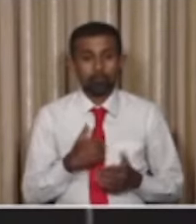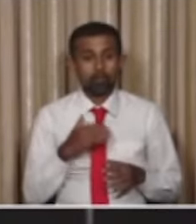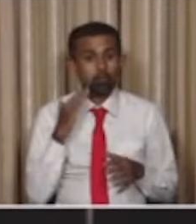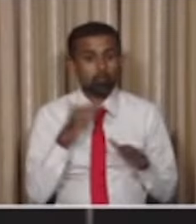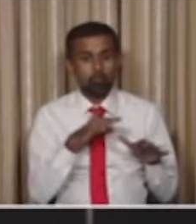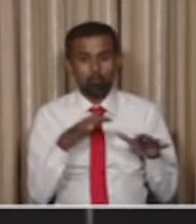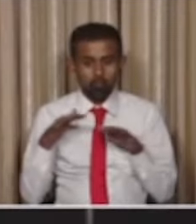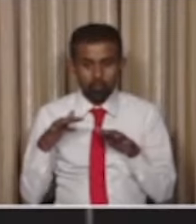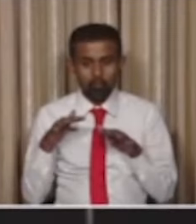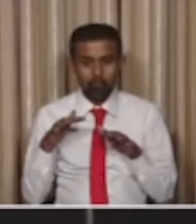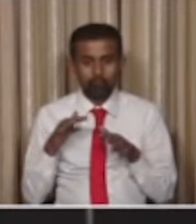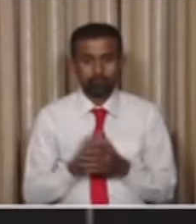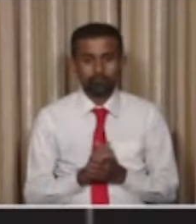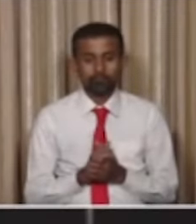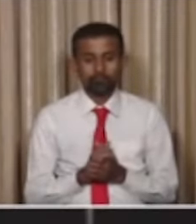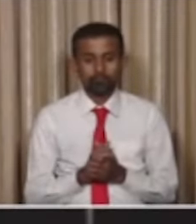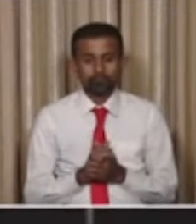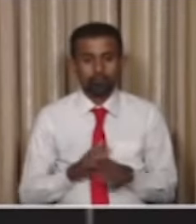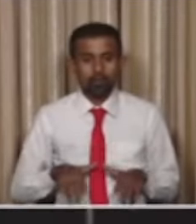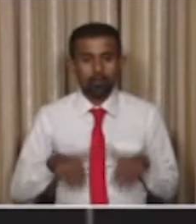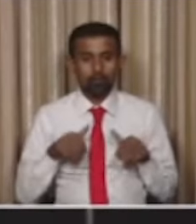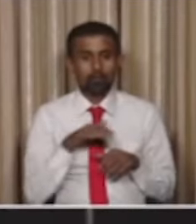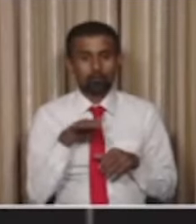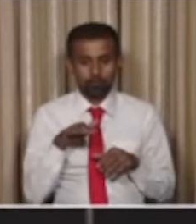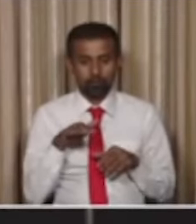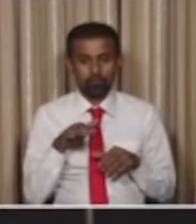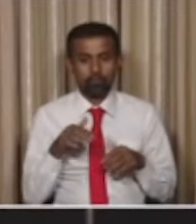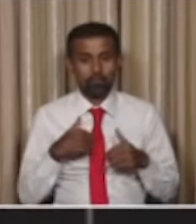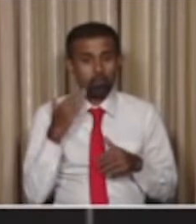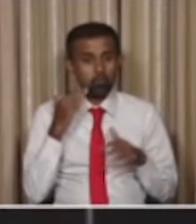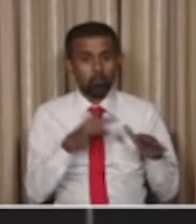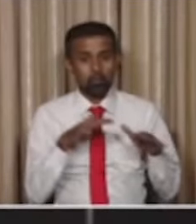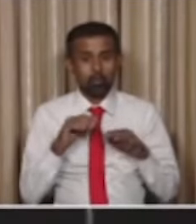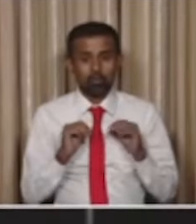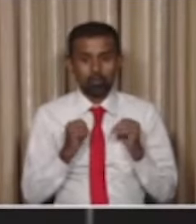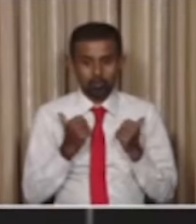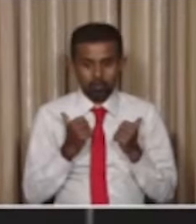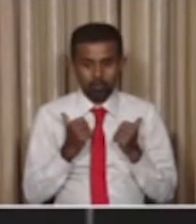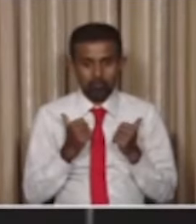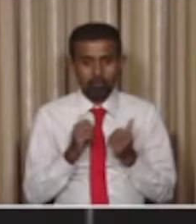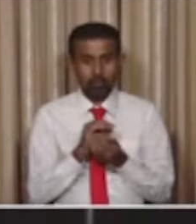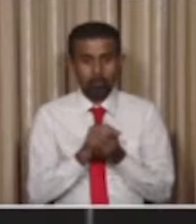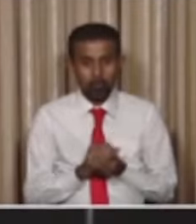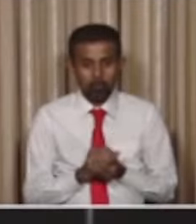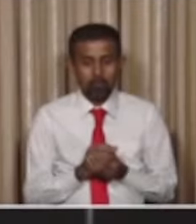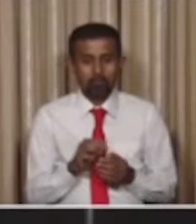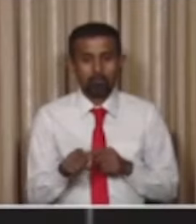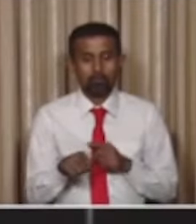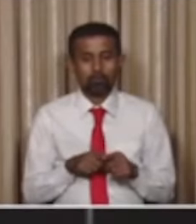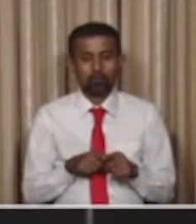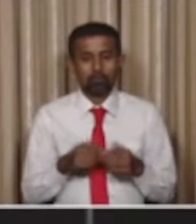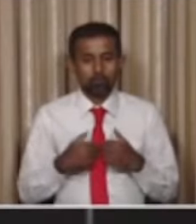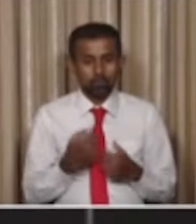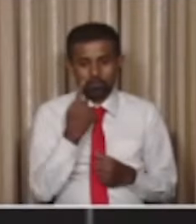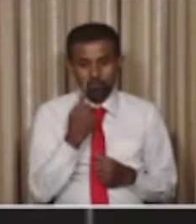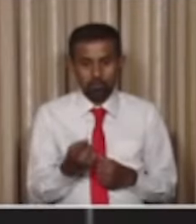ජනතාවට විශේෂයෙන්ම සෞඛ්‍ය අංශයෙන් ඒ වගේම අපේ ජනතාවගේ ජීවිත බේරගන්න ඒ වගේම අපි